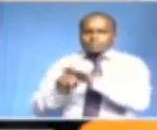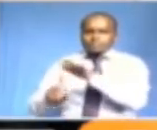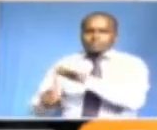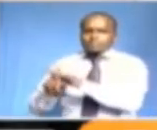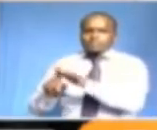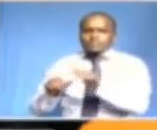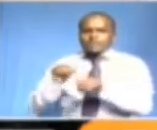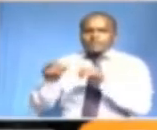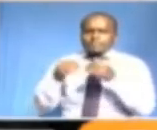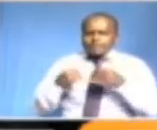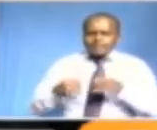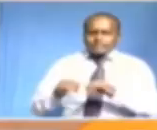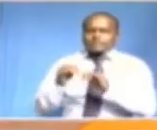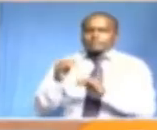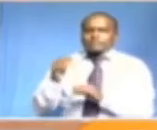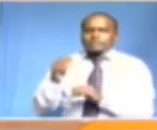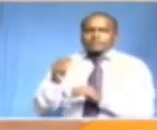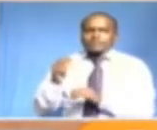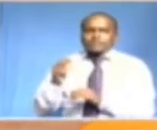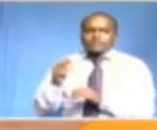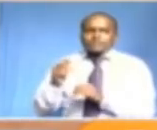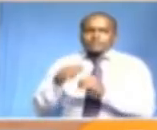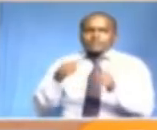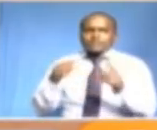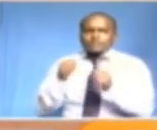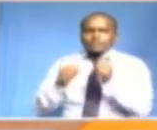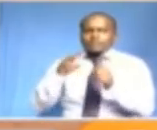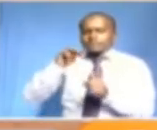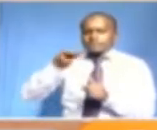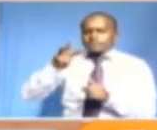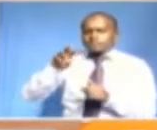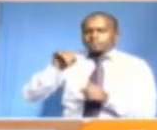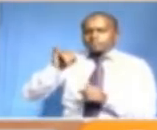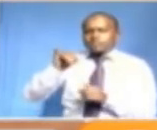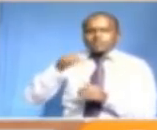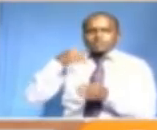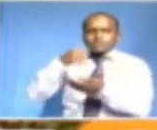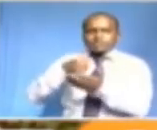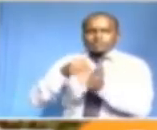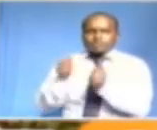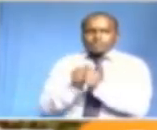kuhusu jaribio la mauaji ambalo Mwai alikuwa amehusishwa nalo.